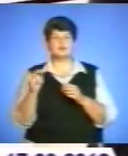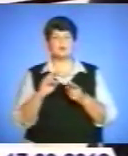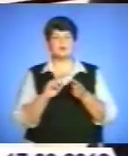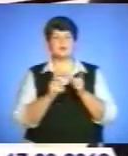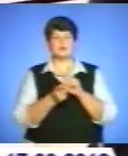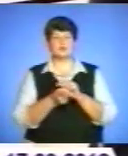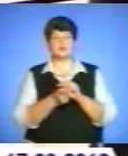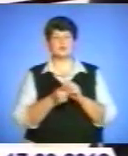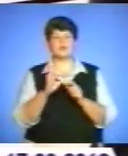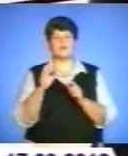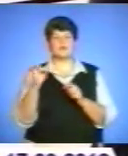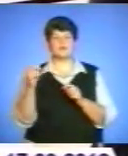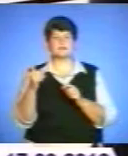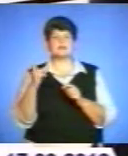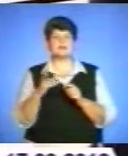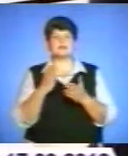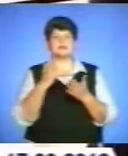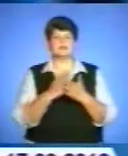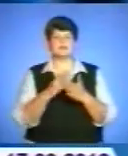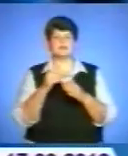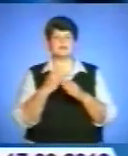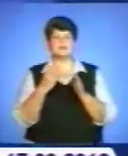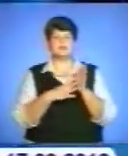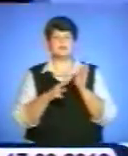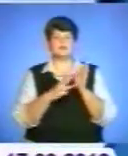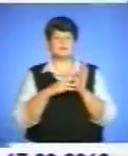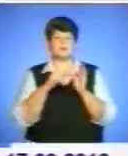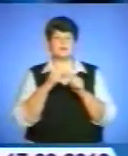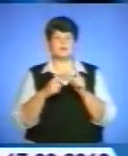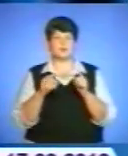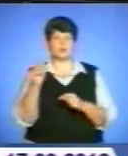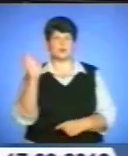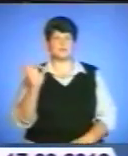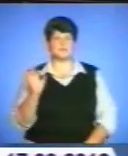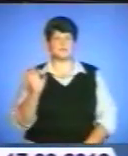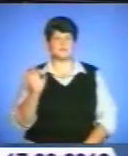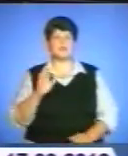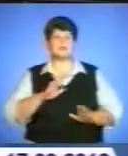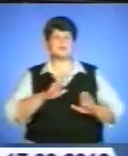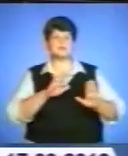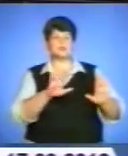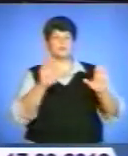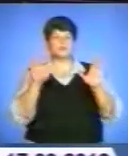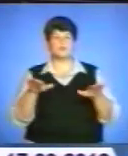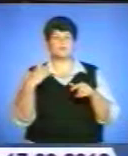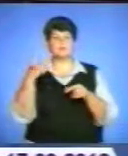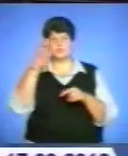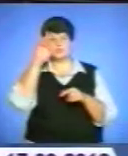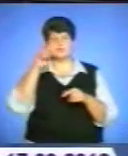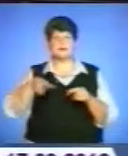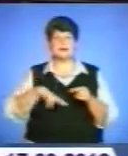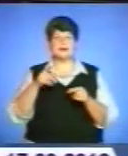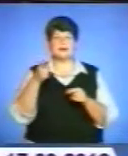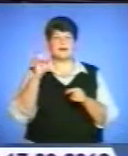вуглекислий кальцій становить 98,5%. Заступник голови облдержадміністрації Василь